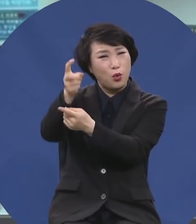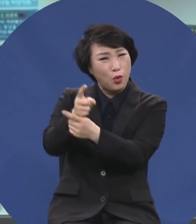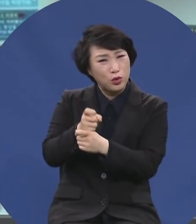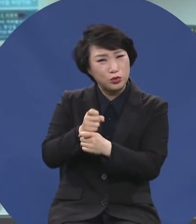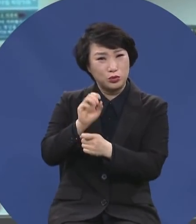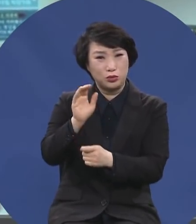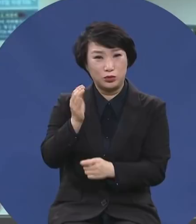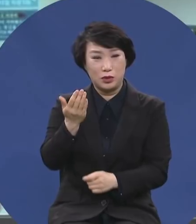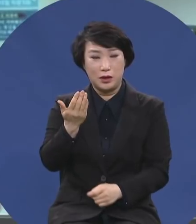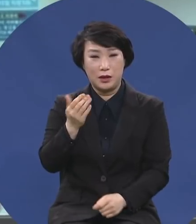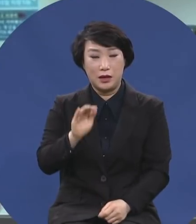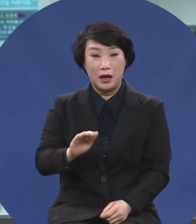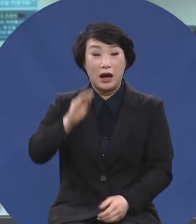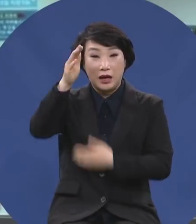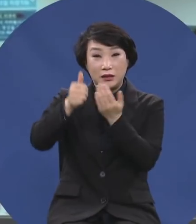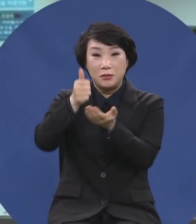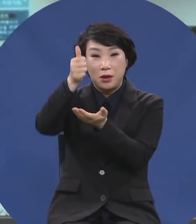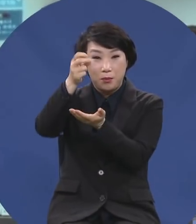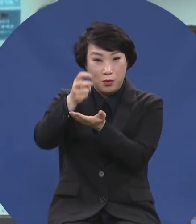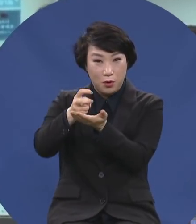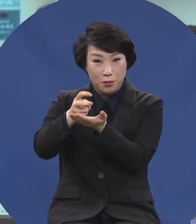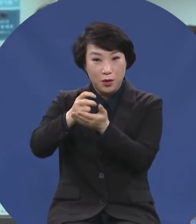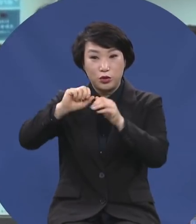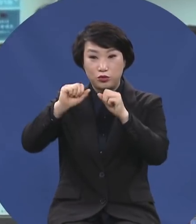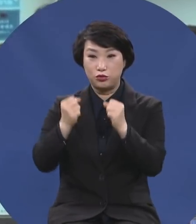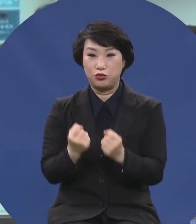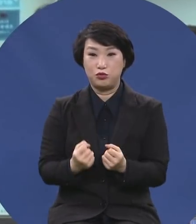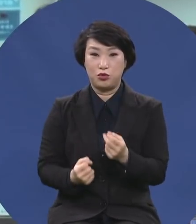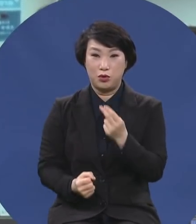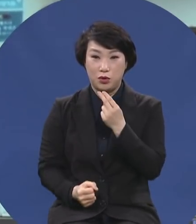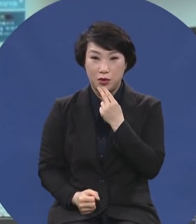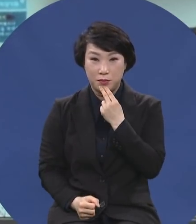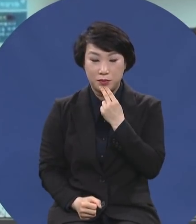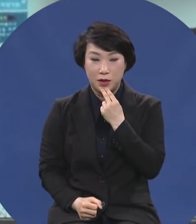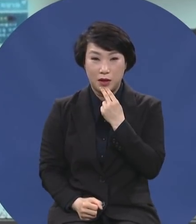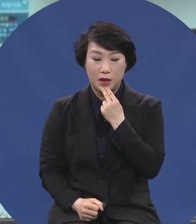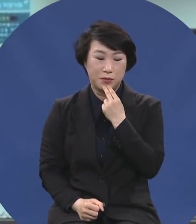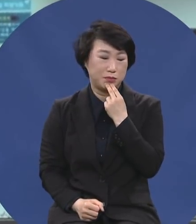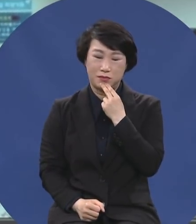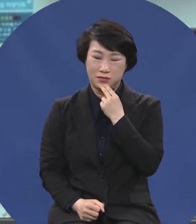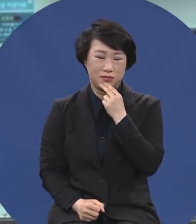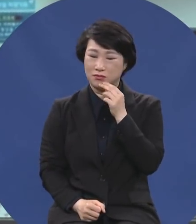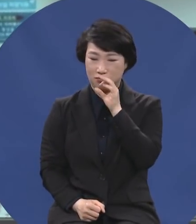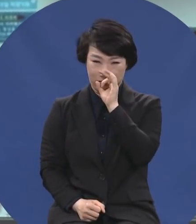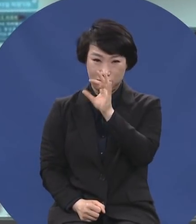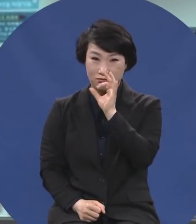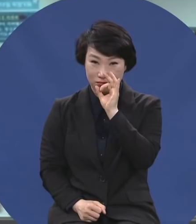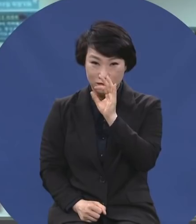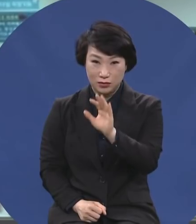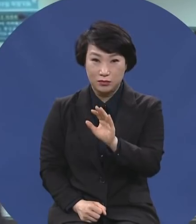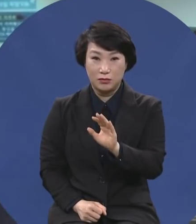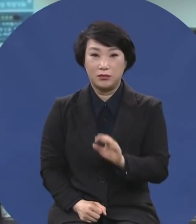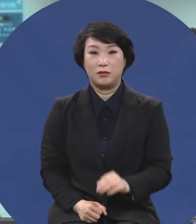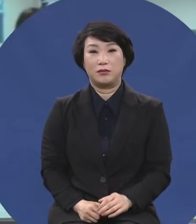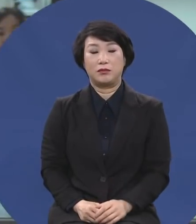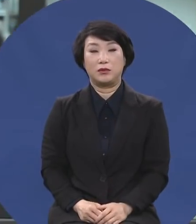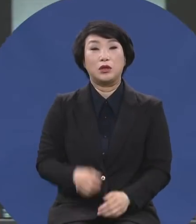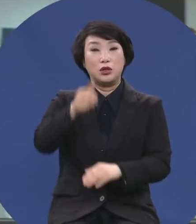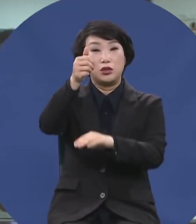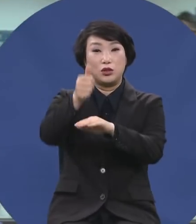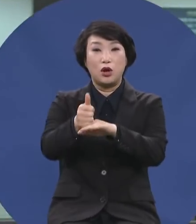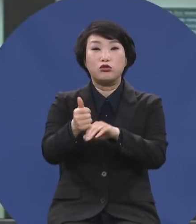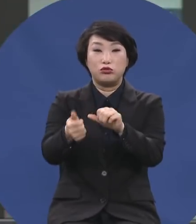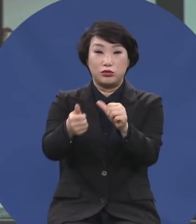원수가 되고 하나님의 법에 굴복할 수도 절대 없으며